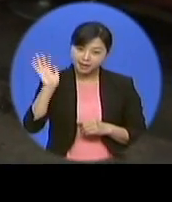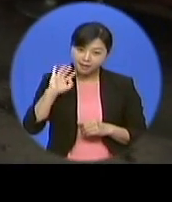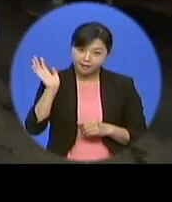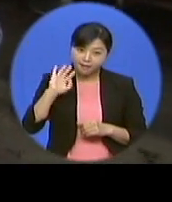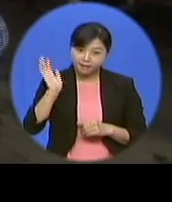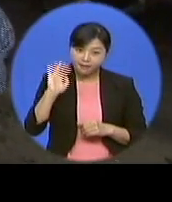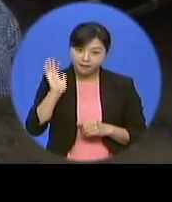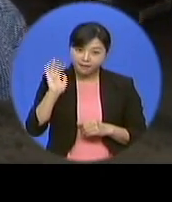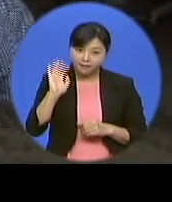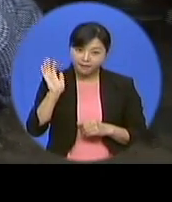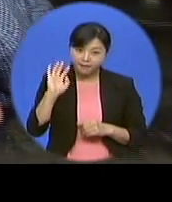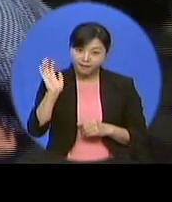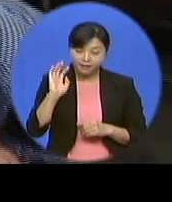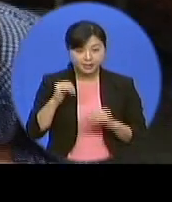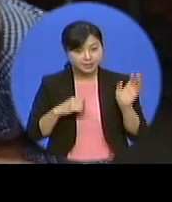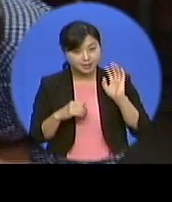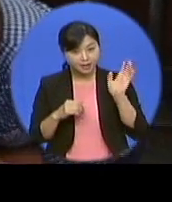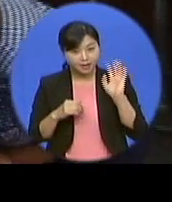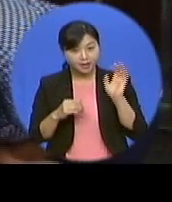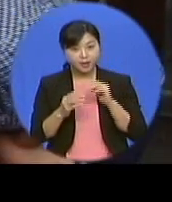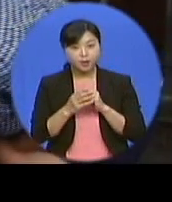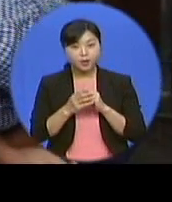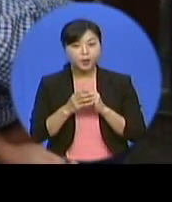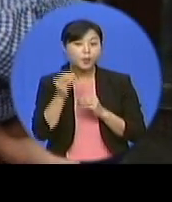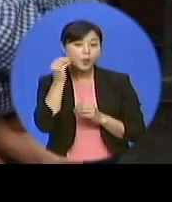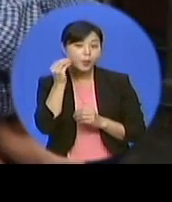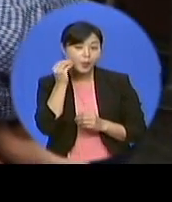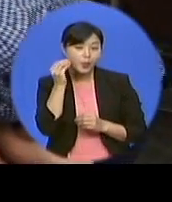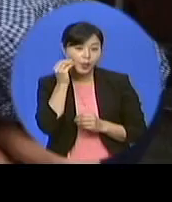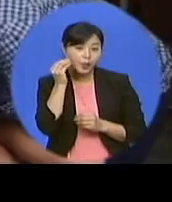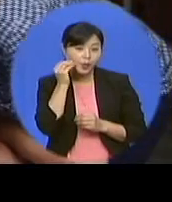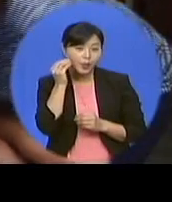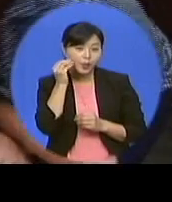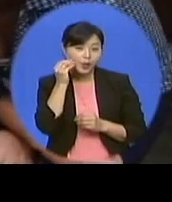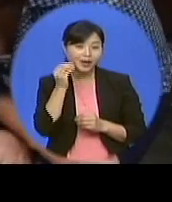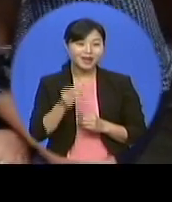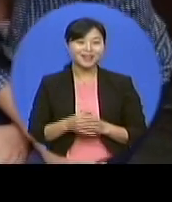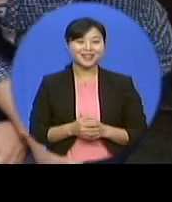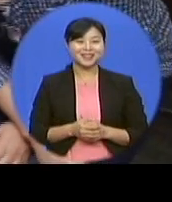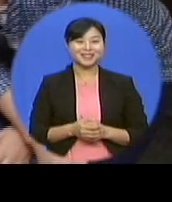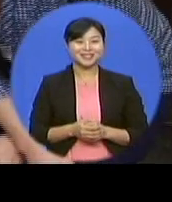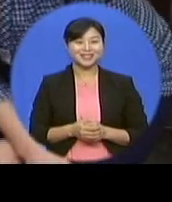안녕. 뽀뽀하세요. 안녕. 뽀뽀 오랑 뽀뽀.